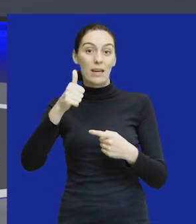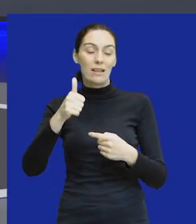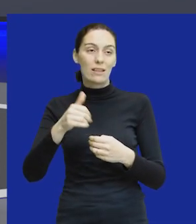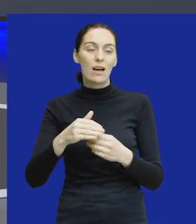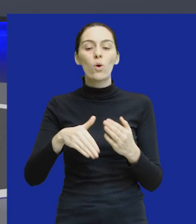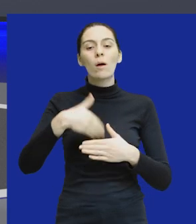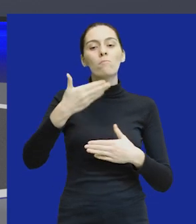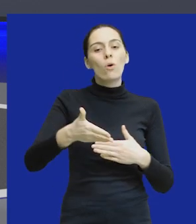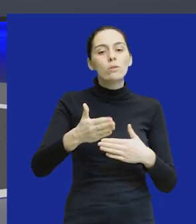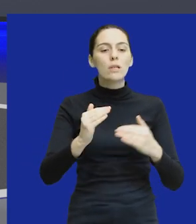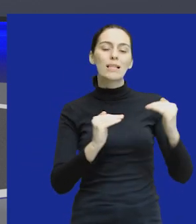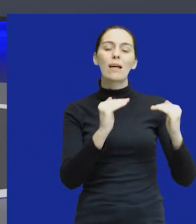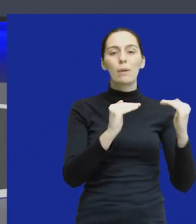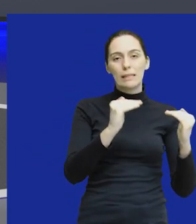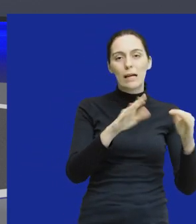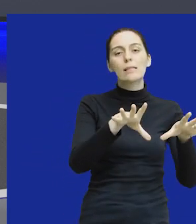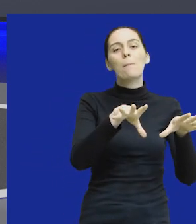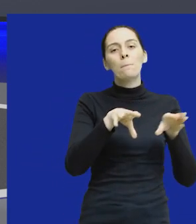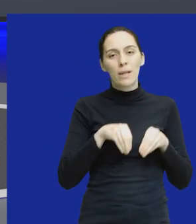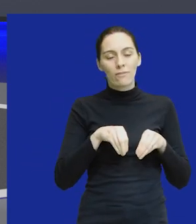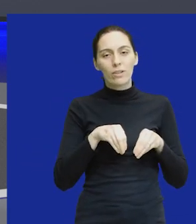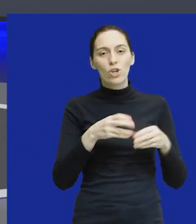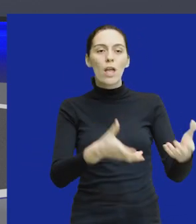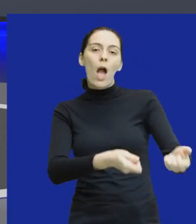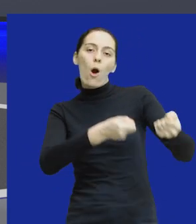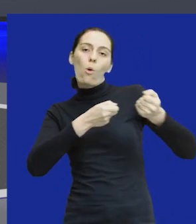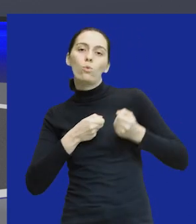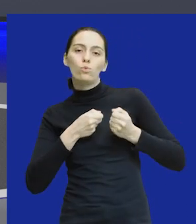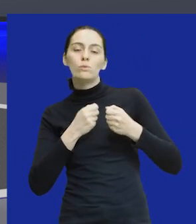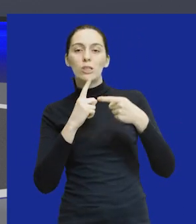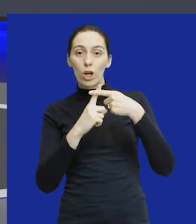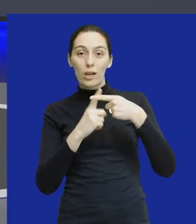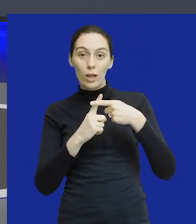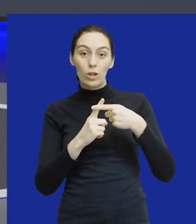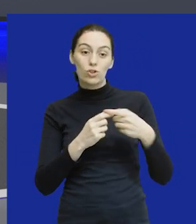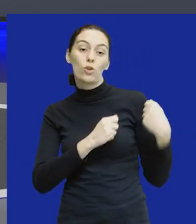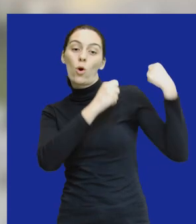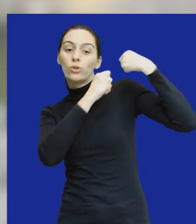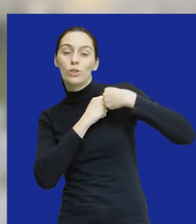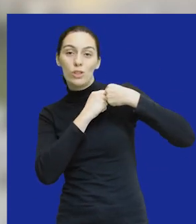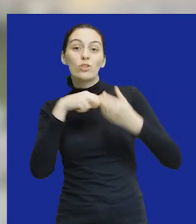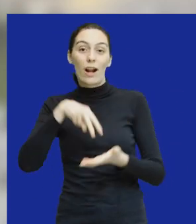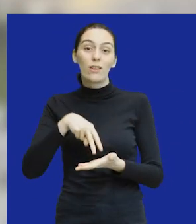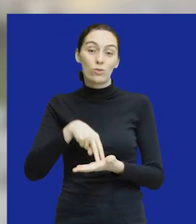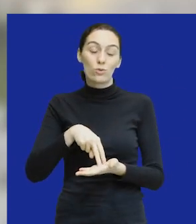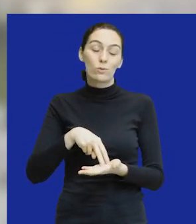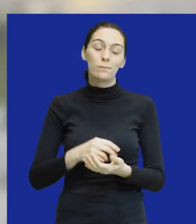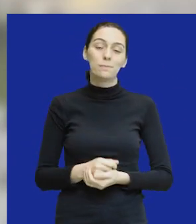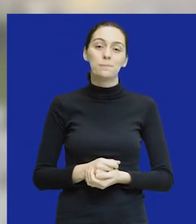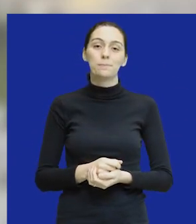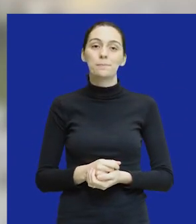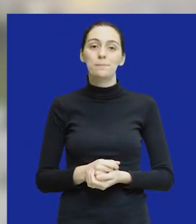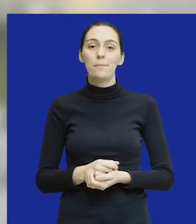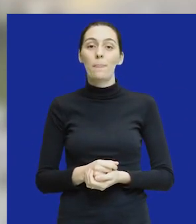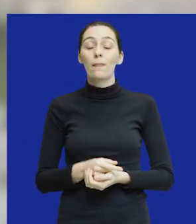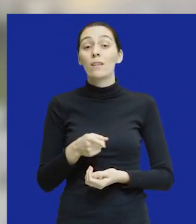faze stabilizacije, prihvaćanja, uzimanja toga križa i nošenja s radošću. To je